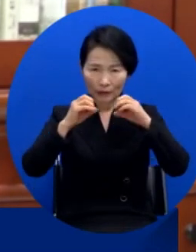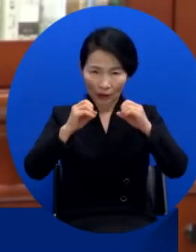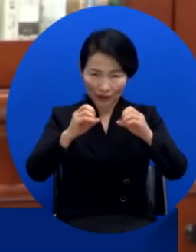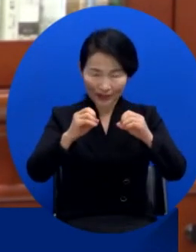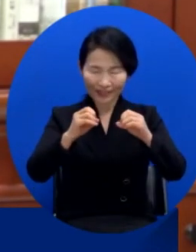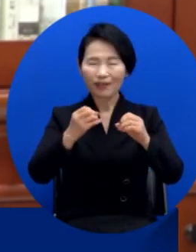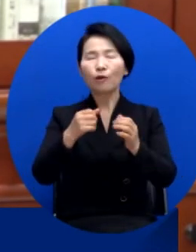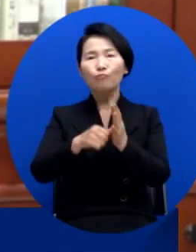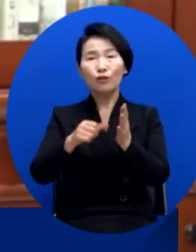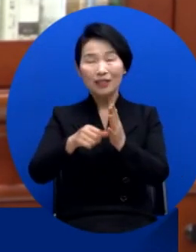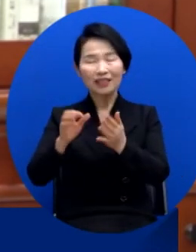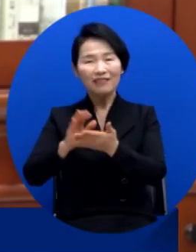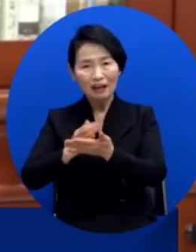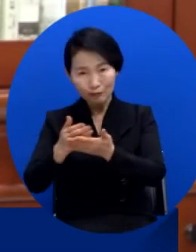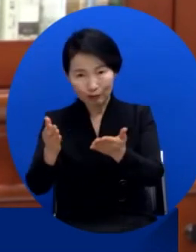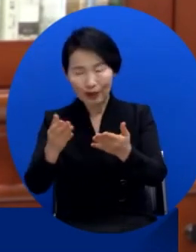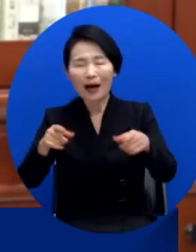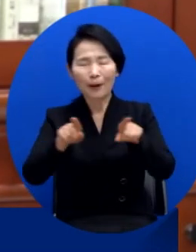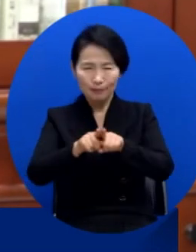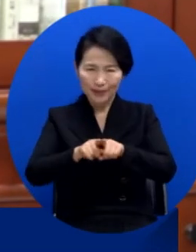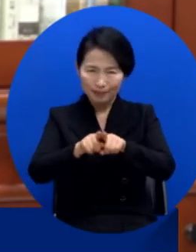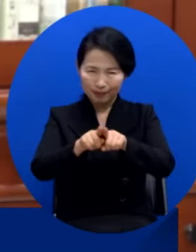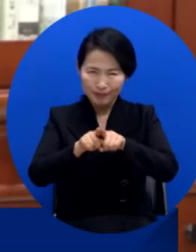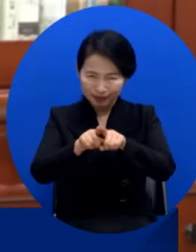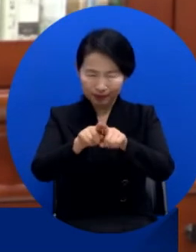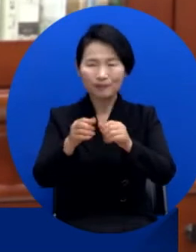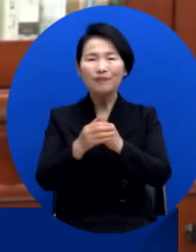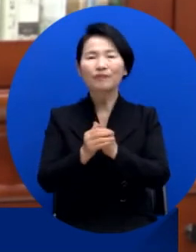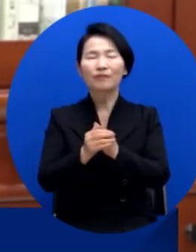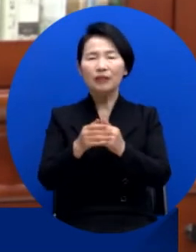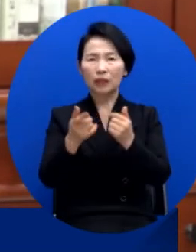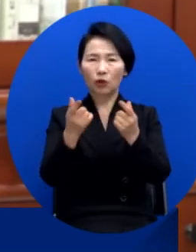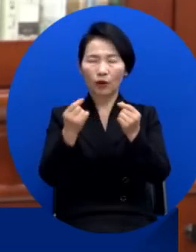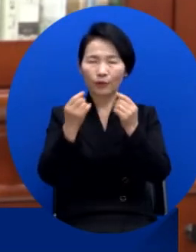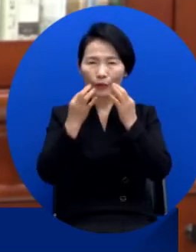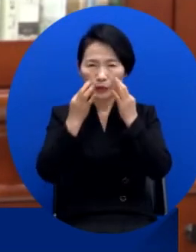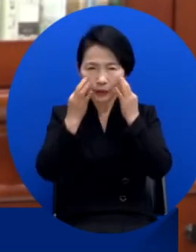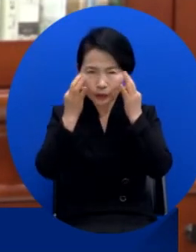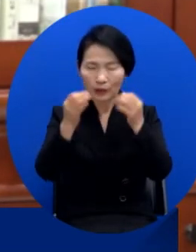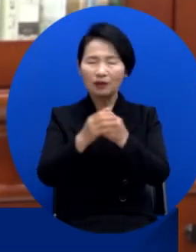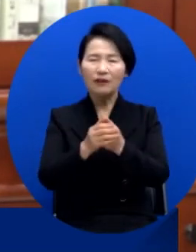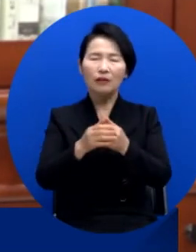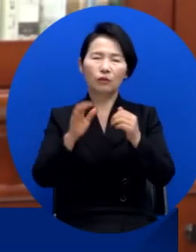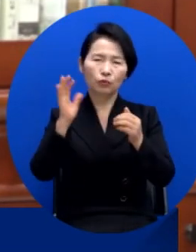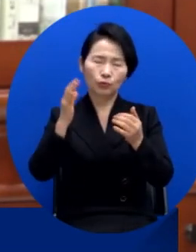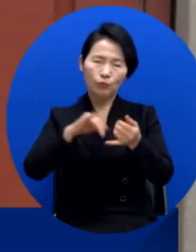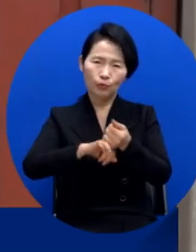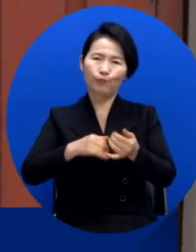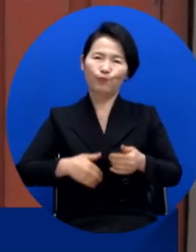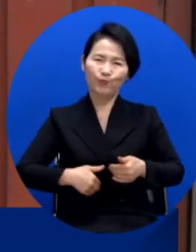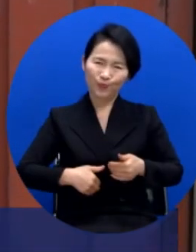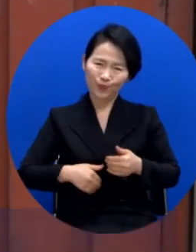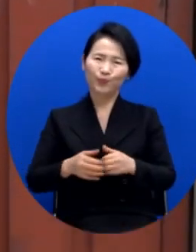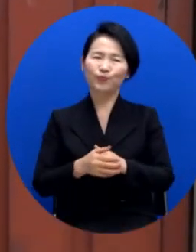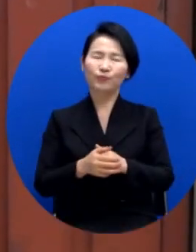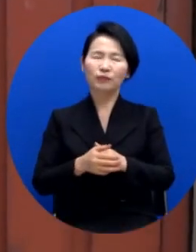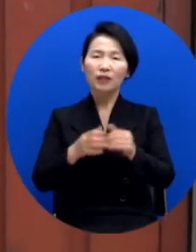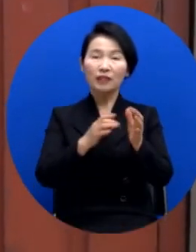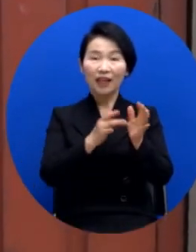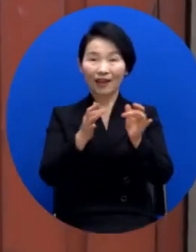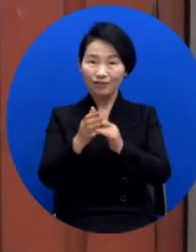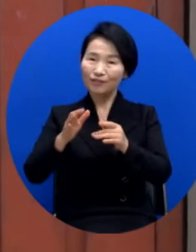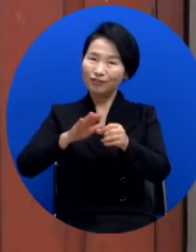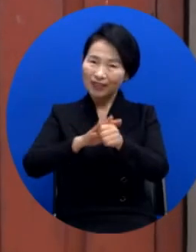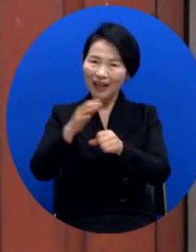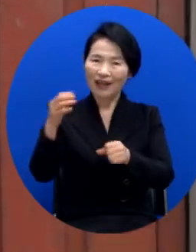물질적 으로도 필요한 이웃들에게 에 나누려고 하는 그런 노력이 있어야 된다고 생각합니다 예수사랑 으로